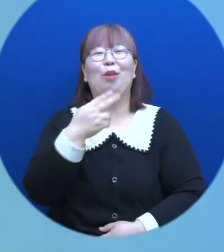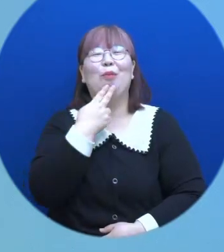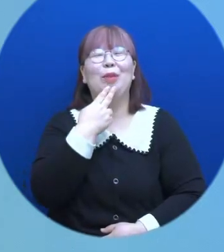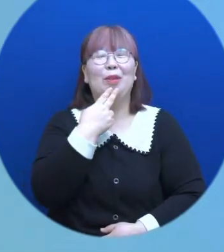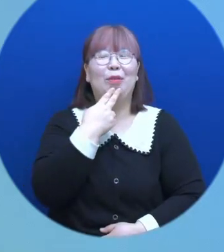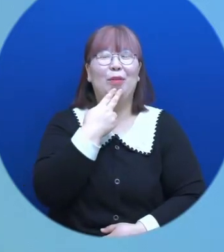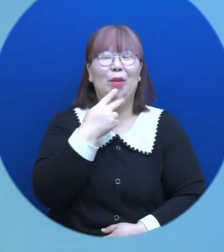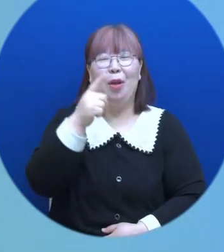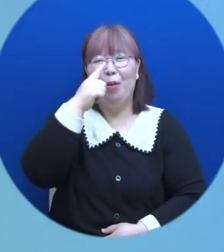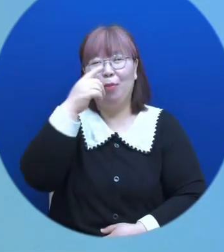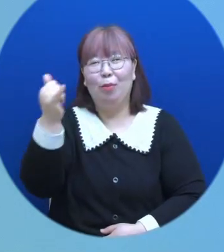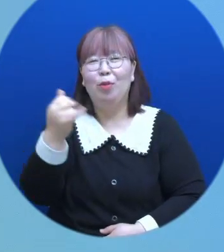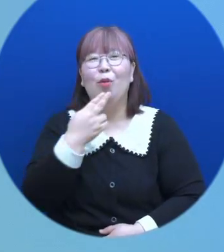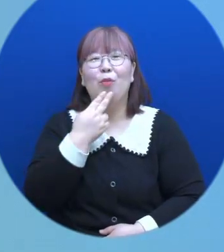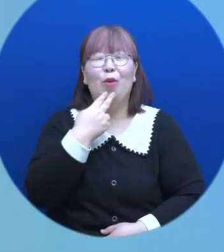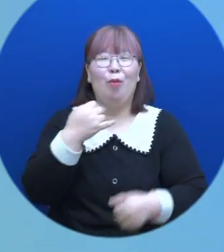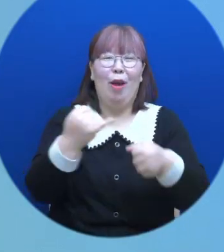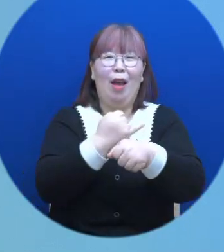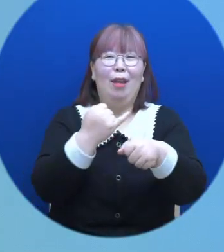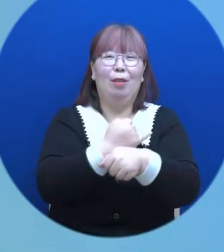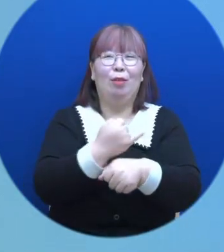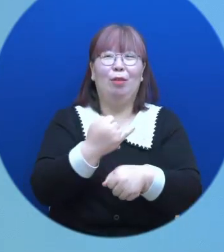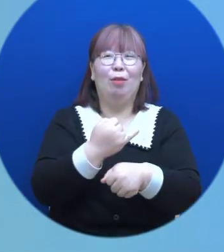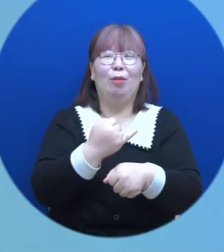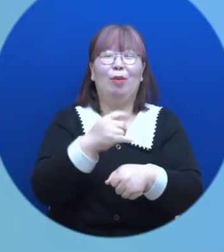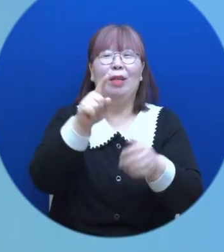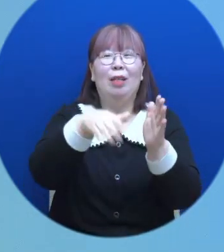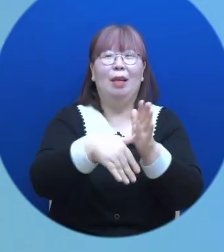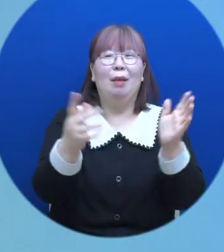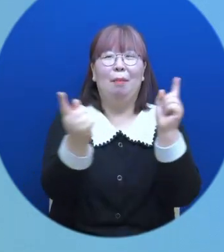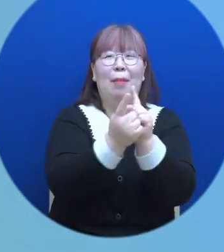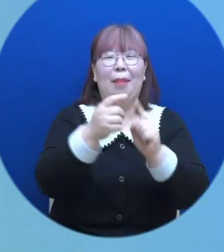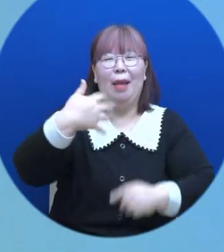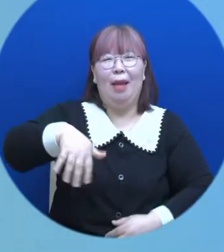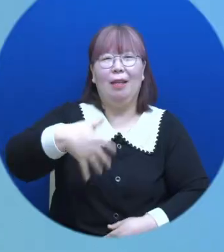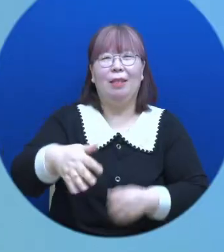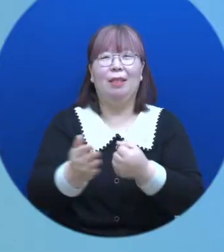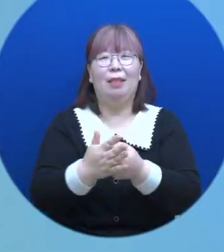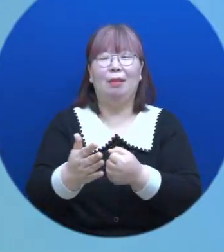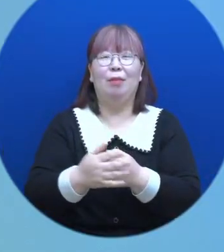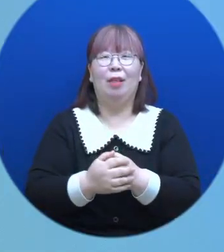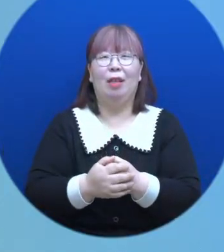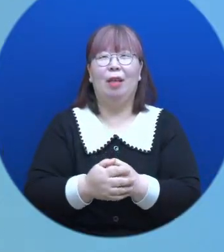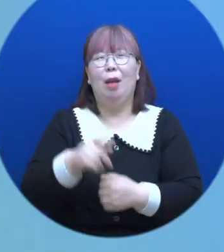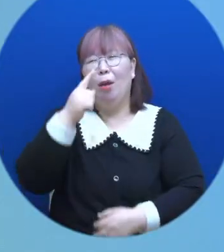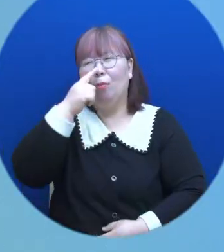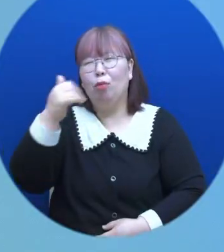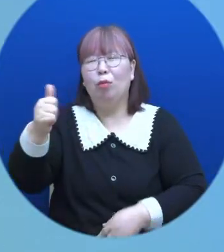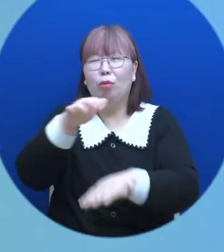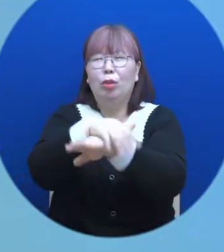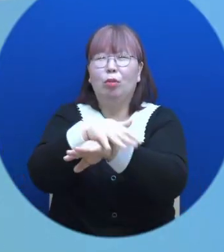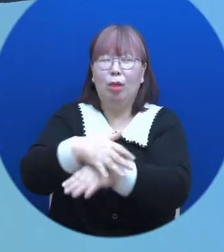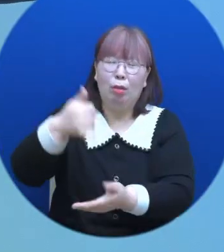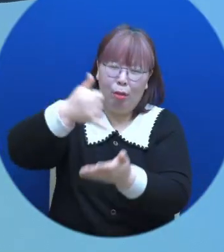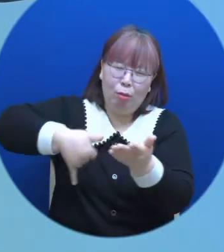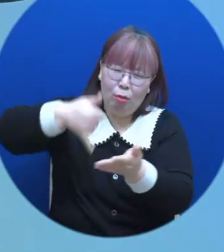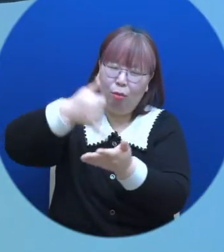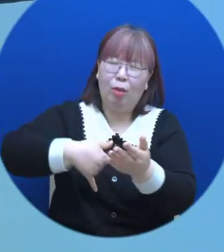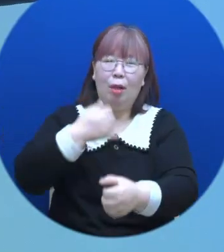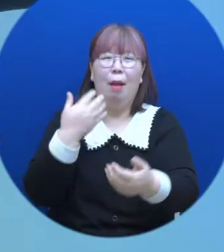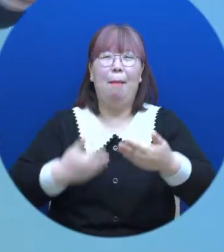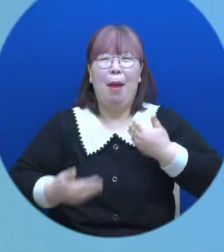부모님들은 고향에서 농사하느라고 아들이 수료하는지 뭐 하는지 아무것도 모르는 상태에 있는